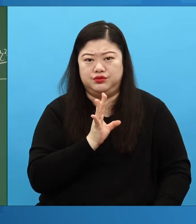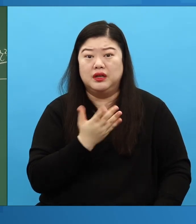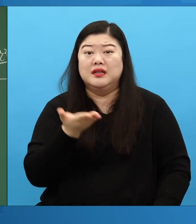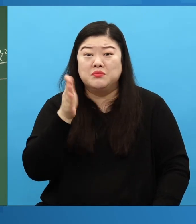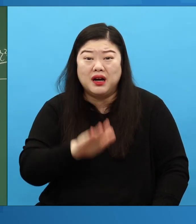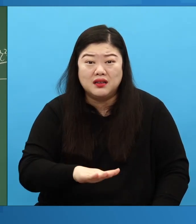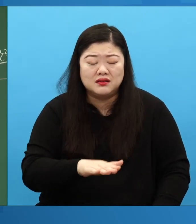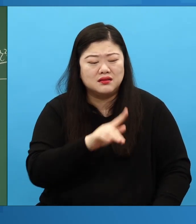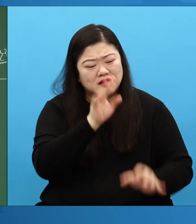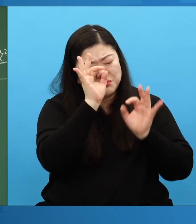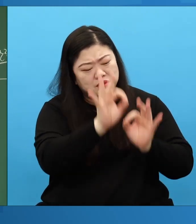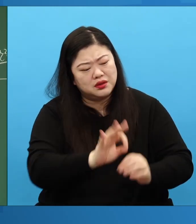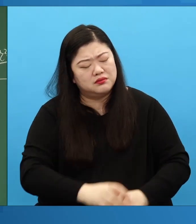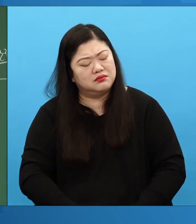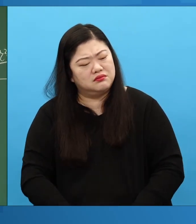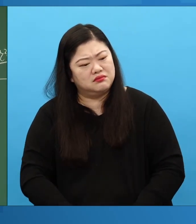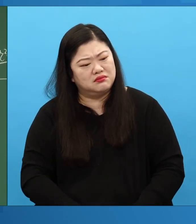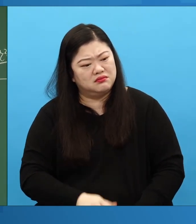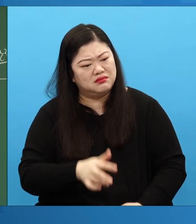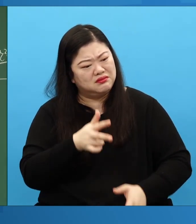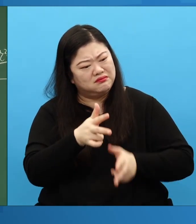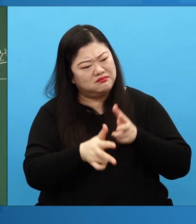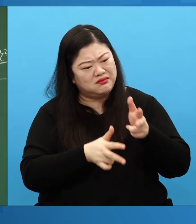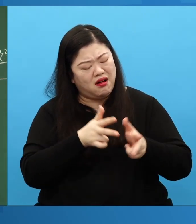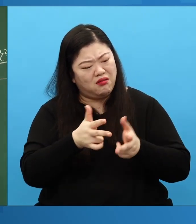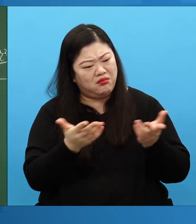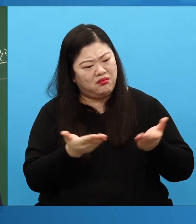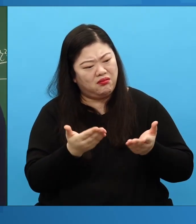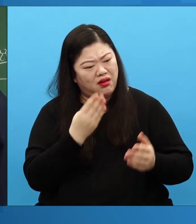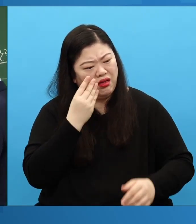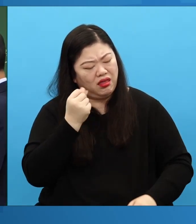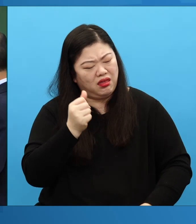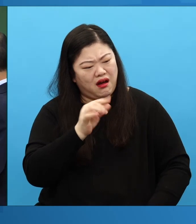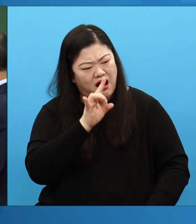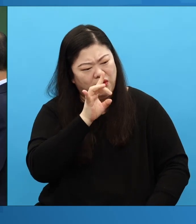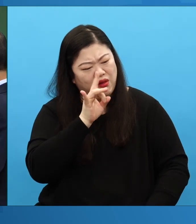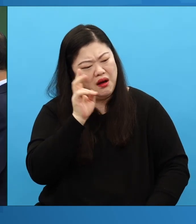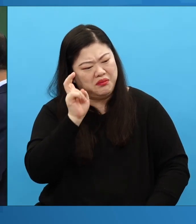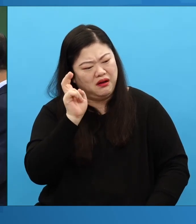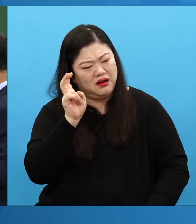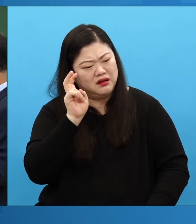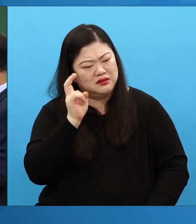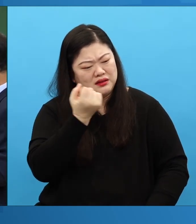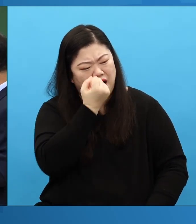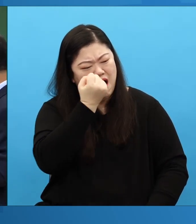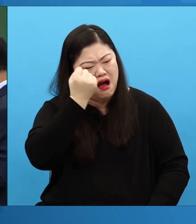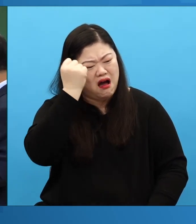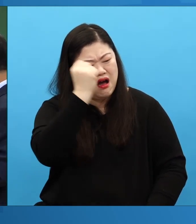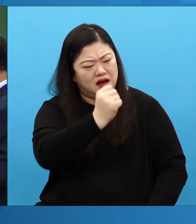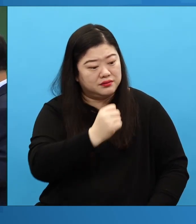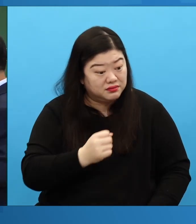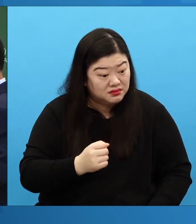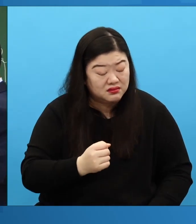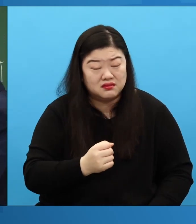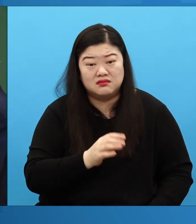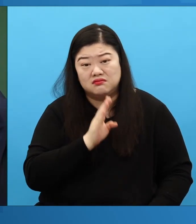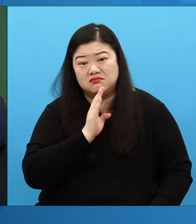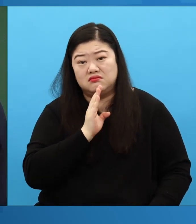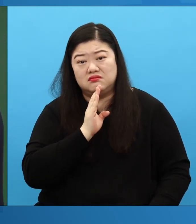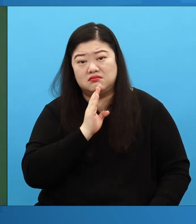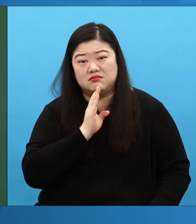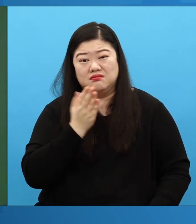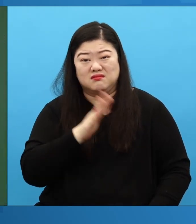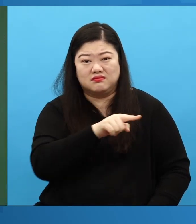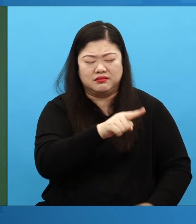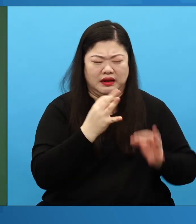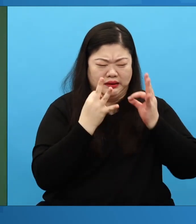so many cases where I look at that and I think it's not going to work this way. 그러면요, 여러분 교회 와서도 중요한 언약을 안 잡고 안